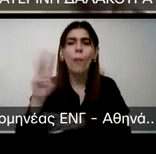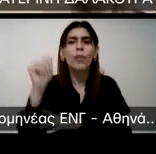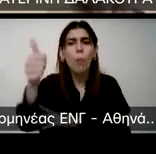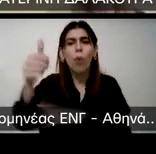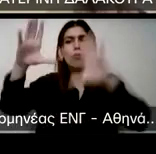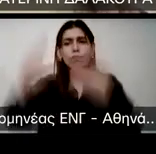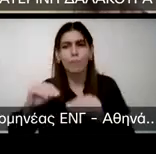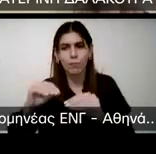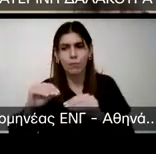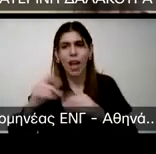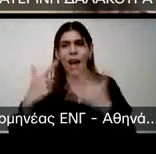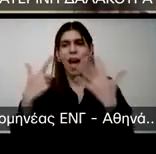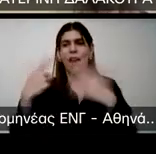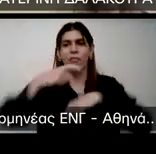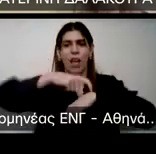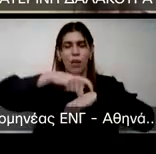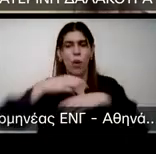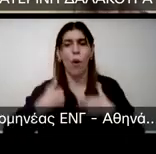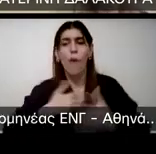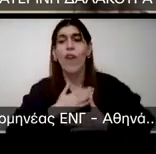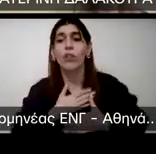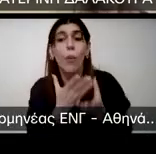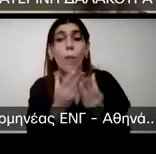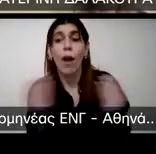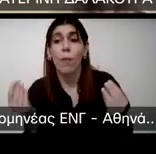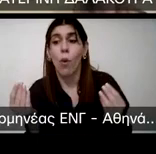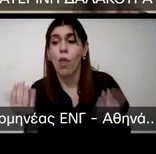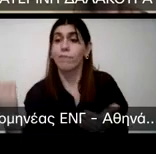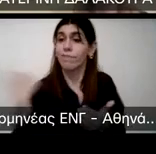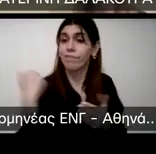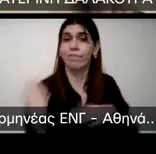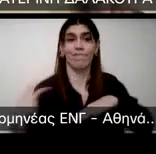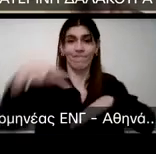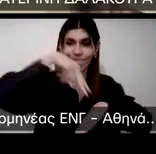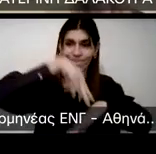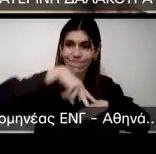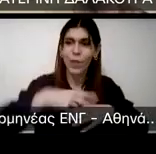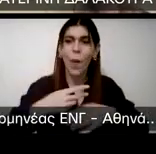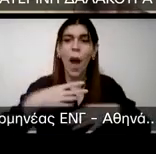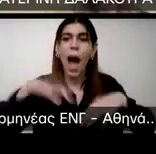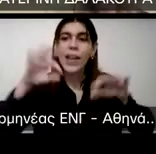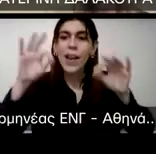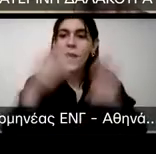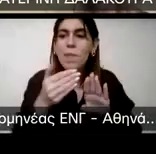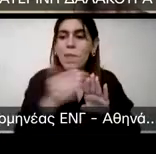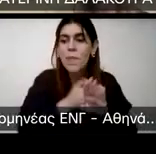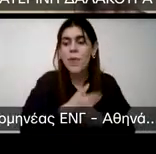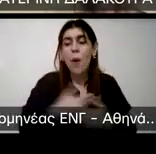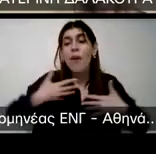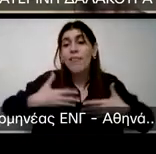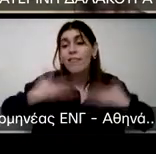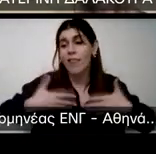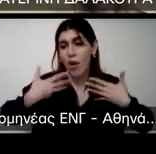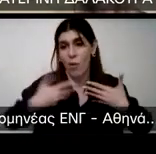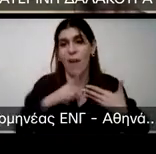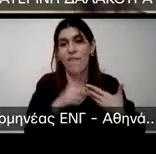καταρχάς για την πρόσκληση. Θέλω να δηλώσω πριν ξεκινήσω ότι πραγματικά χαίρομαι που αποδέχτηκα την πρόσκληση, γιατί δεν είμαι γλωσσολόγος, όπως τα